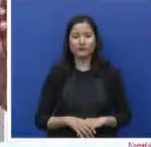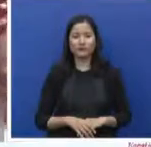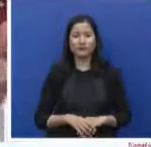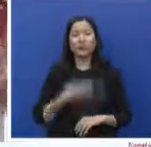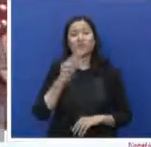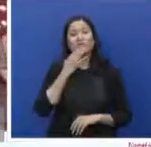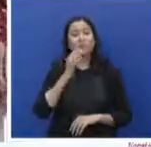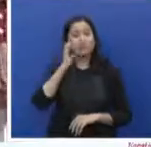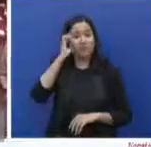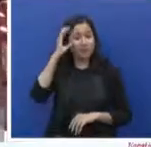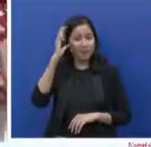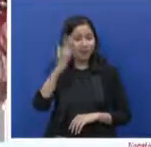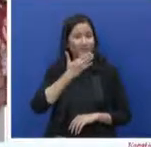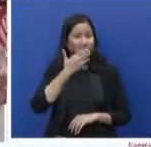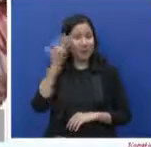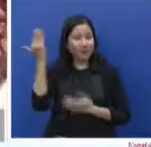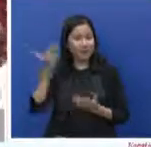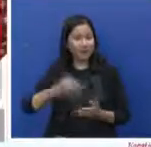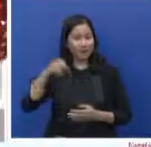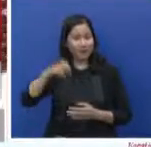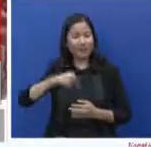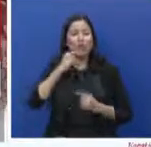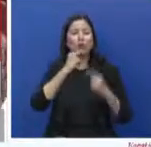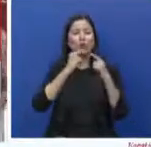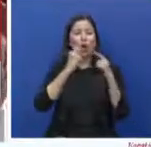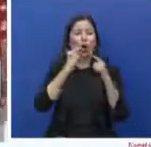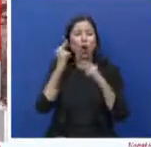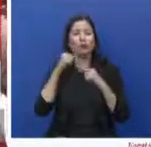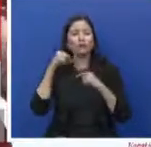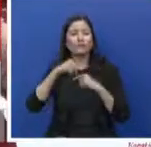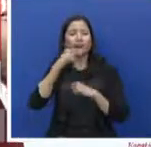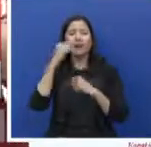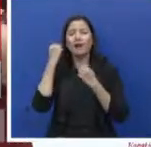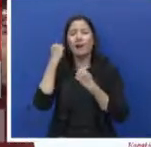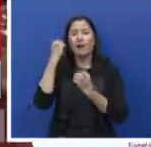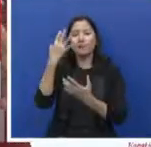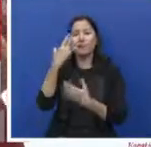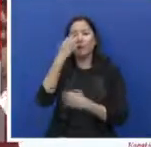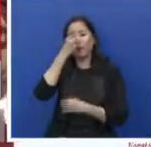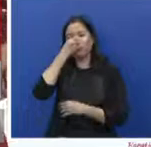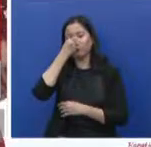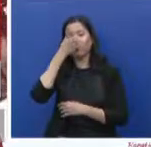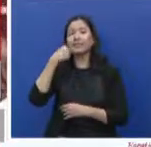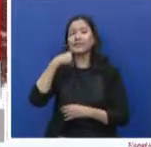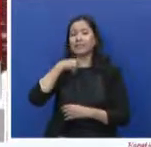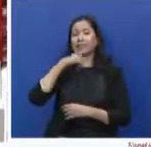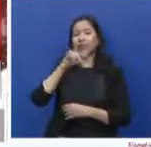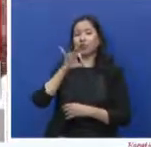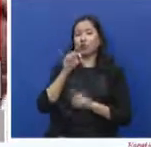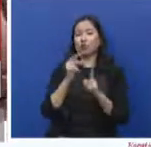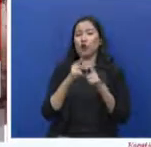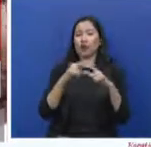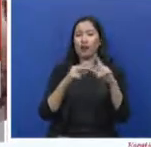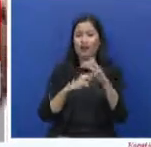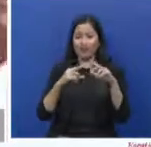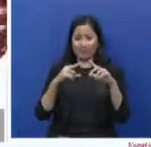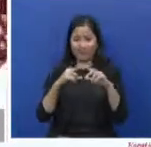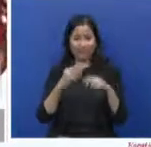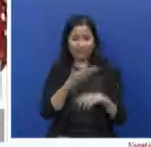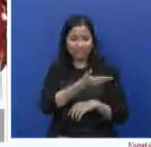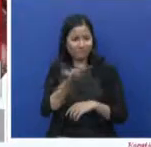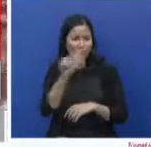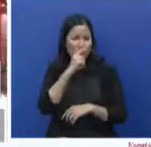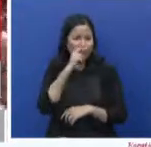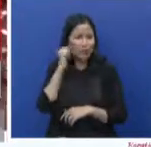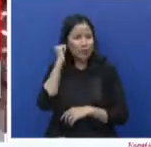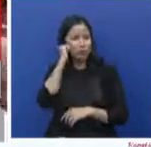Selamat siang, selamat datang di Dialog Produktif Kabar Kamis bersama saya Yohana Margareta, Bapak Ibu dan Saudaraku dimanapun Anda berada. Hingga